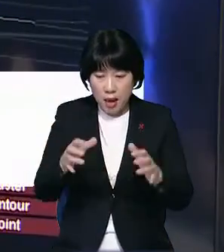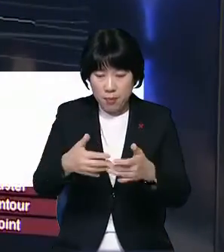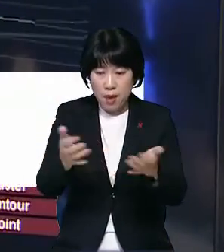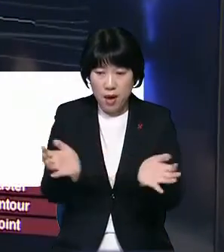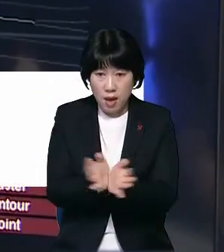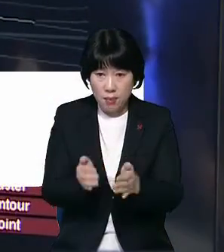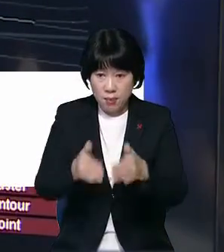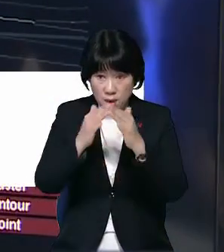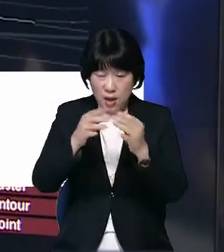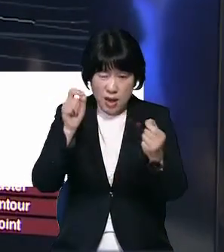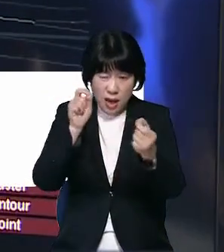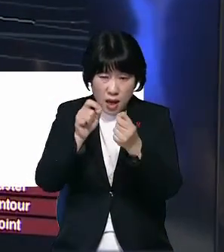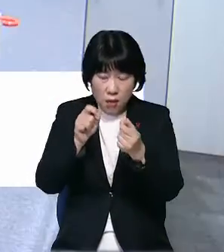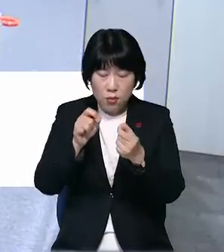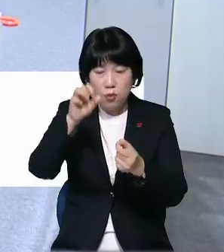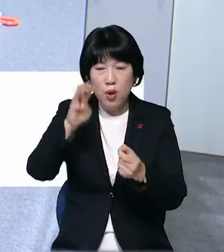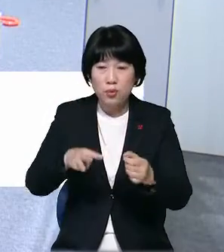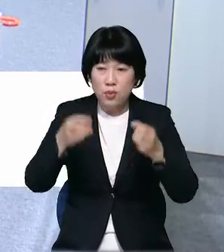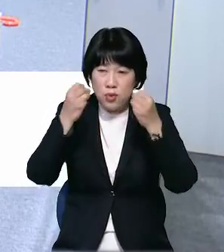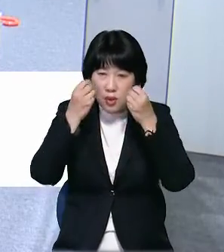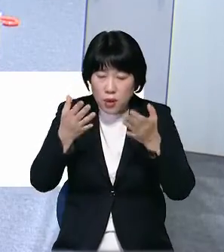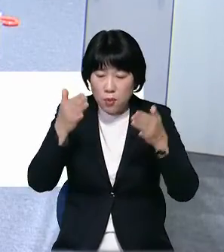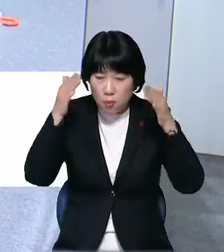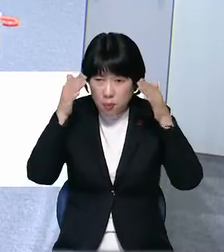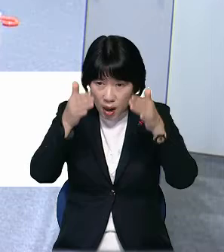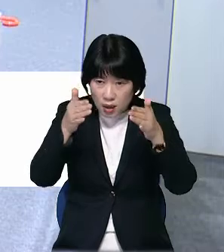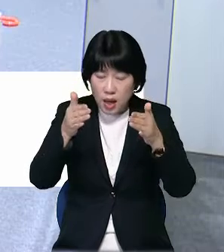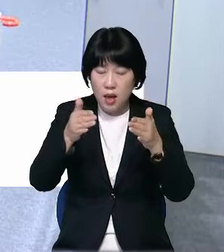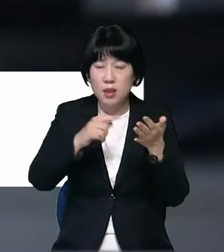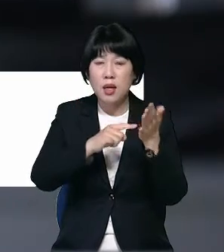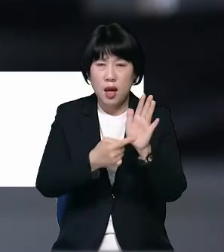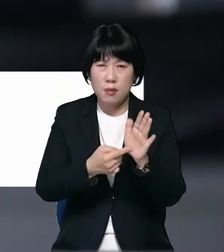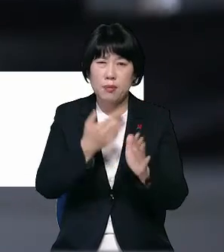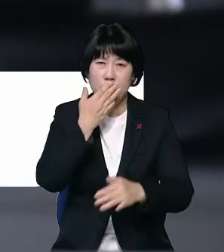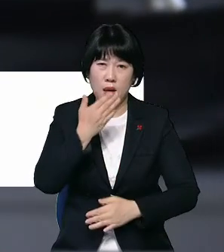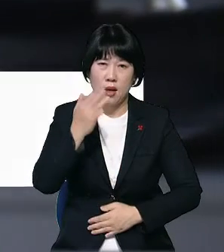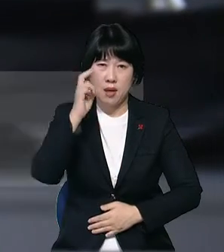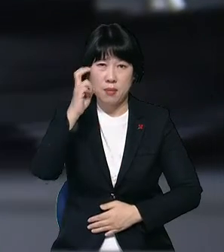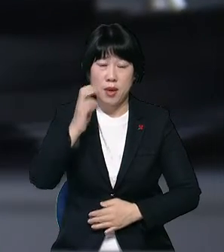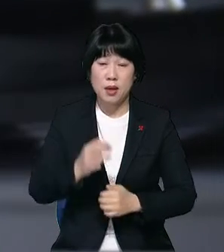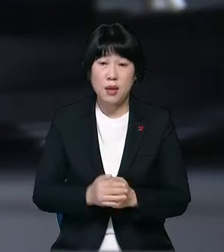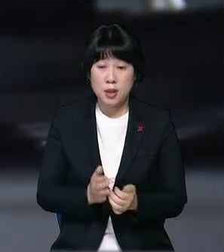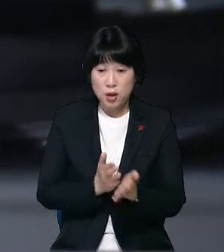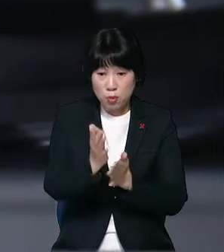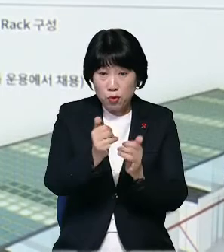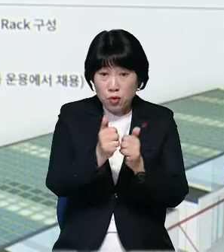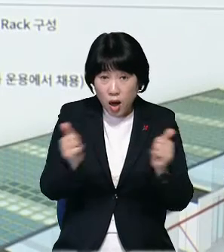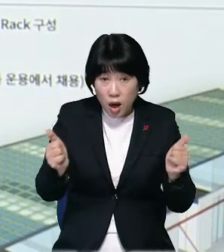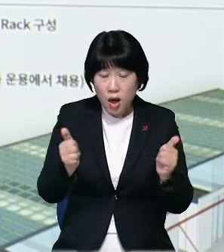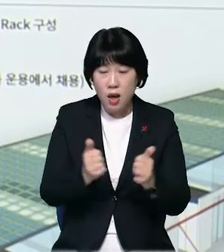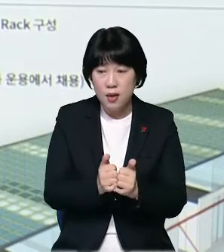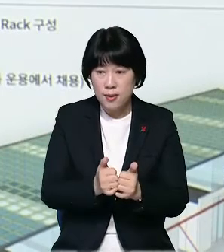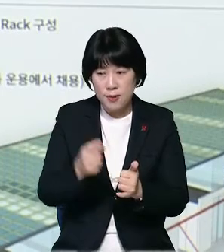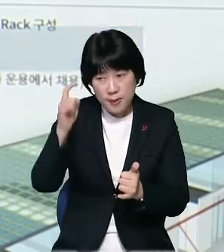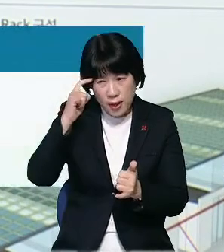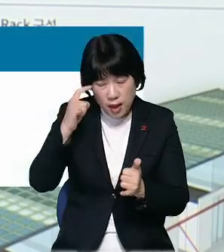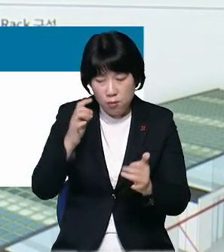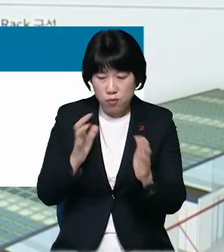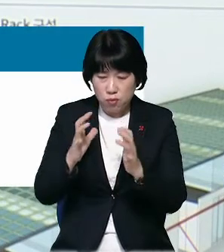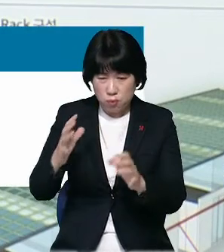착공을 앞두고 있는 광주에 새로운 방향성을 제시해 줄 것이란 기대감이 높습니다. 전문가들의 의견을